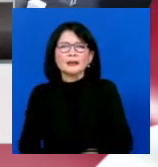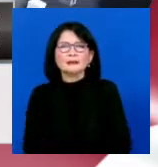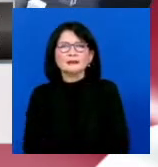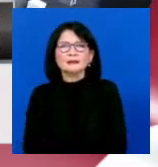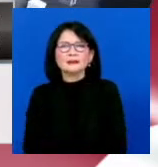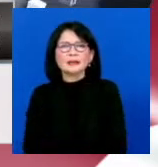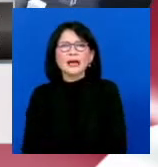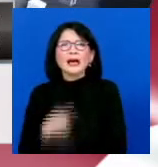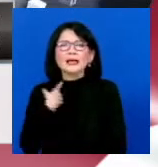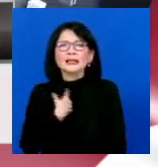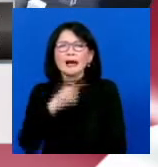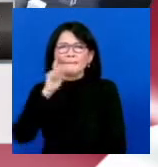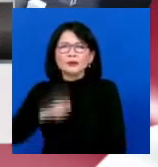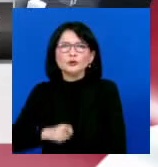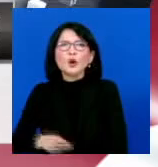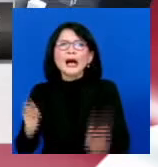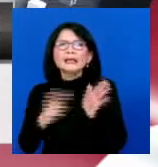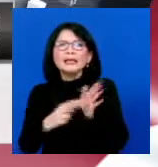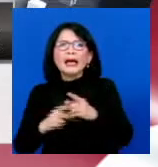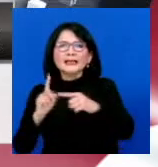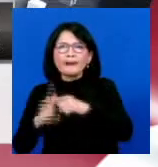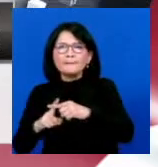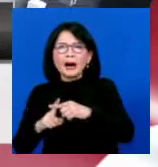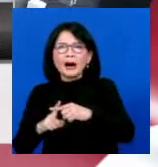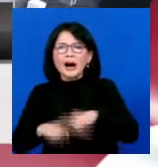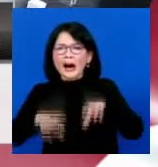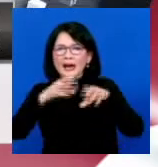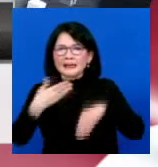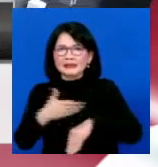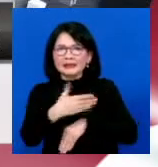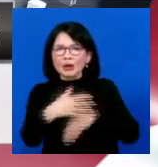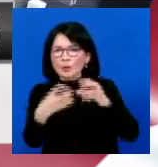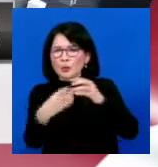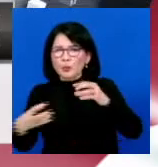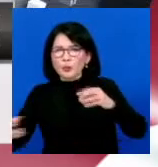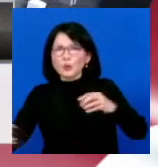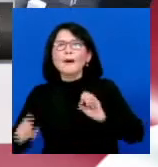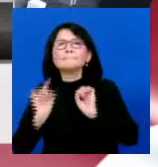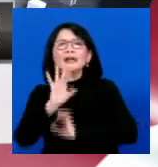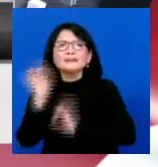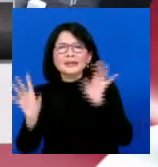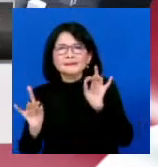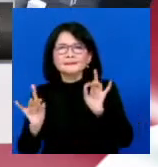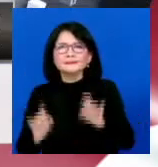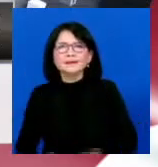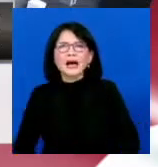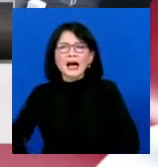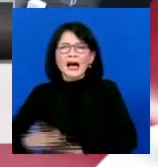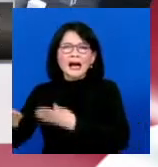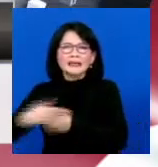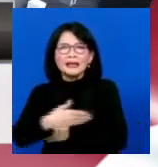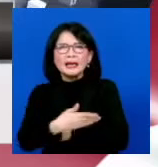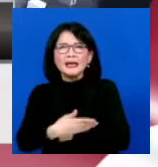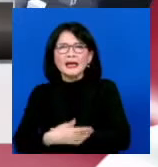kita lisasi karena produk turunan daripada ikan dan rumput laut itu banyak lalu kemudian nelayan pendidikan